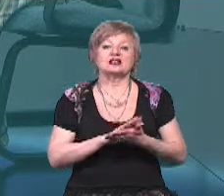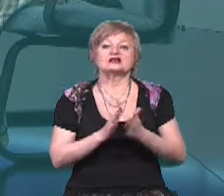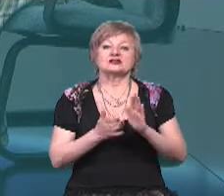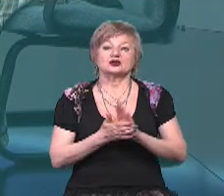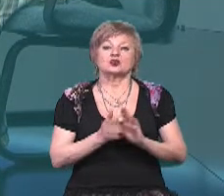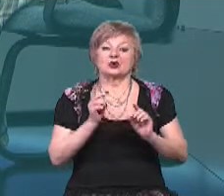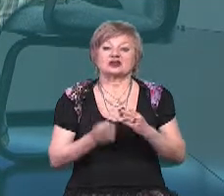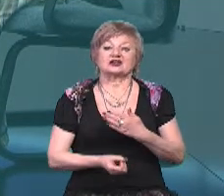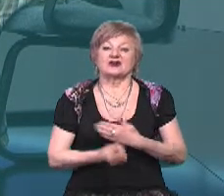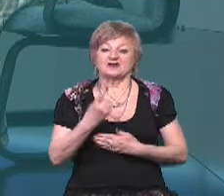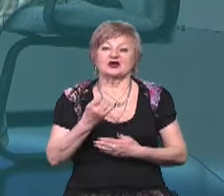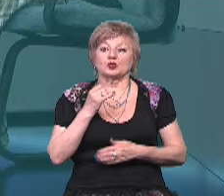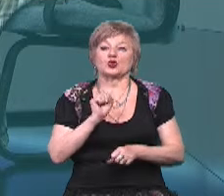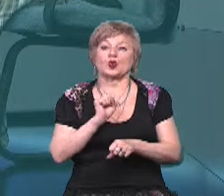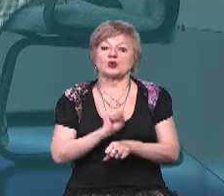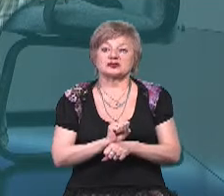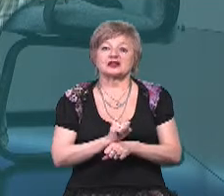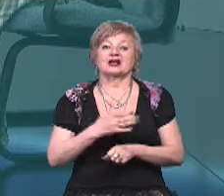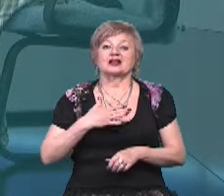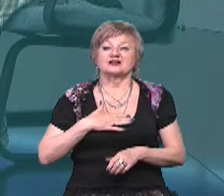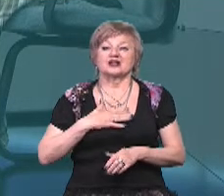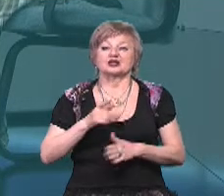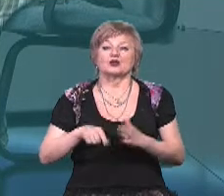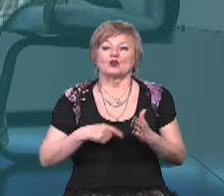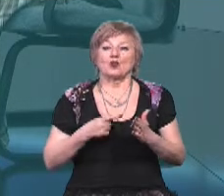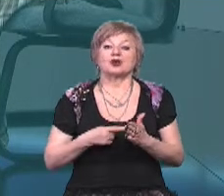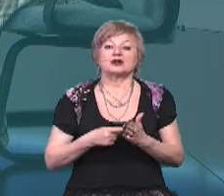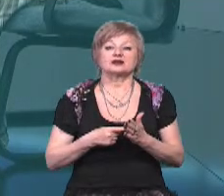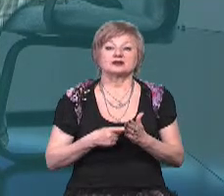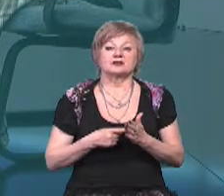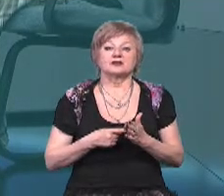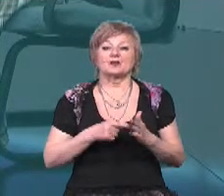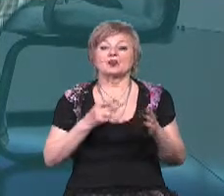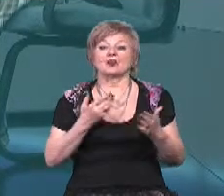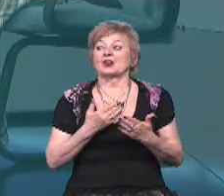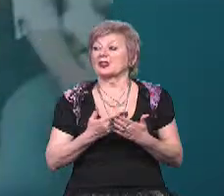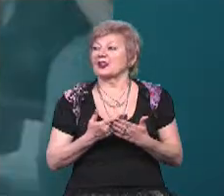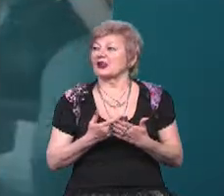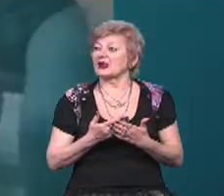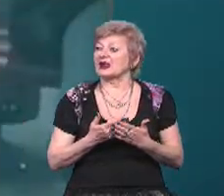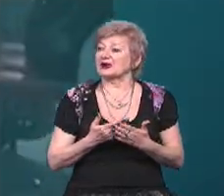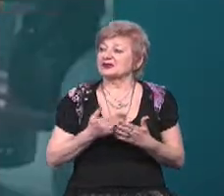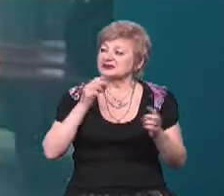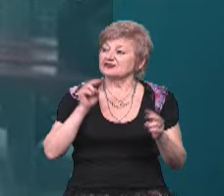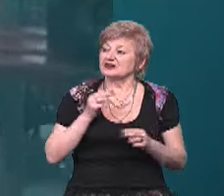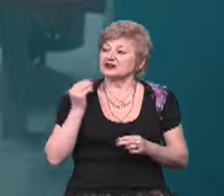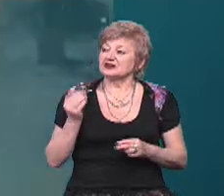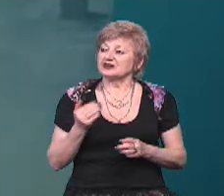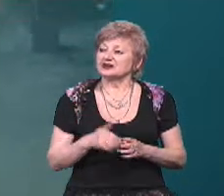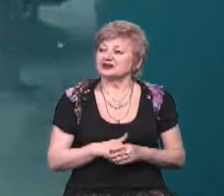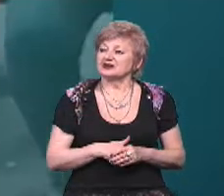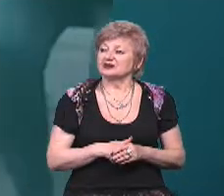яка виникла на одній із зупинок у нашому місті. Свідок це зняв і виклав